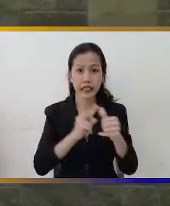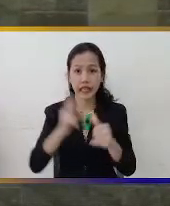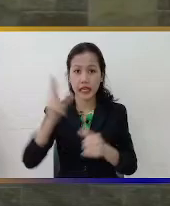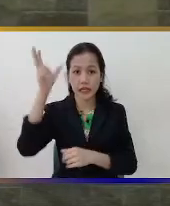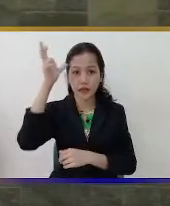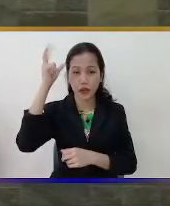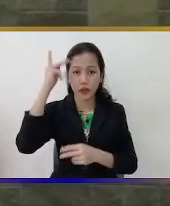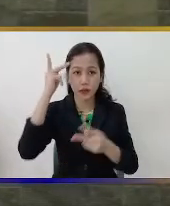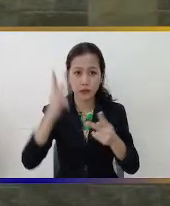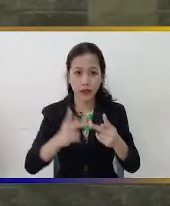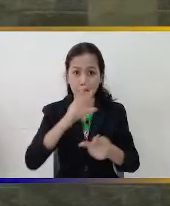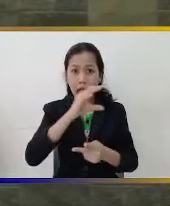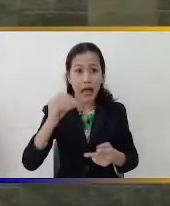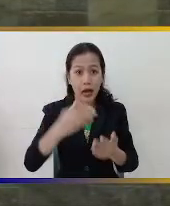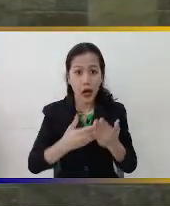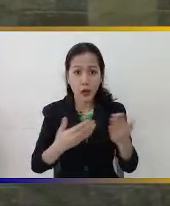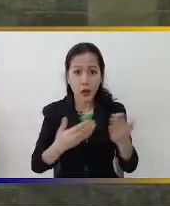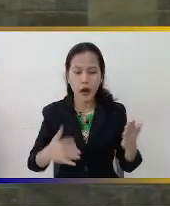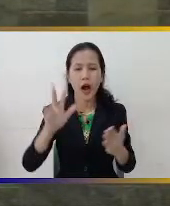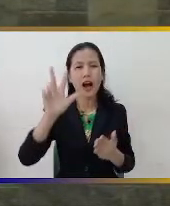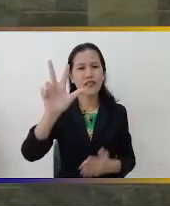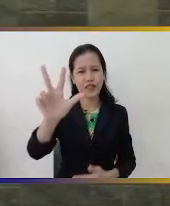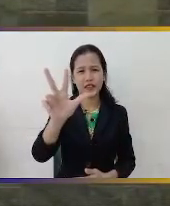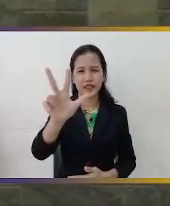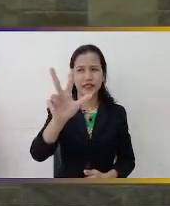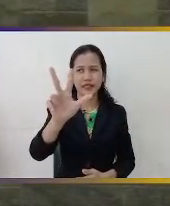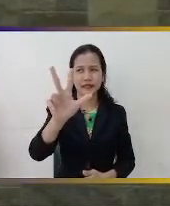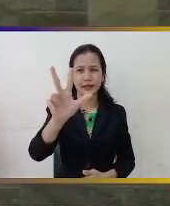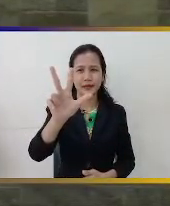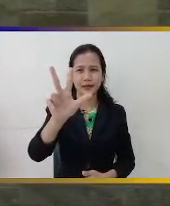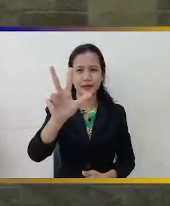and devices. Now,